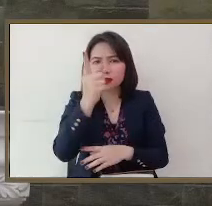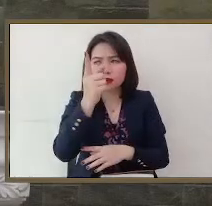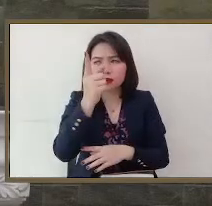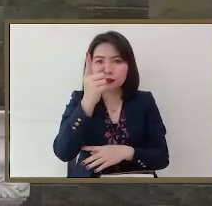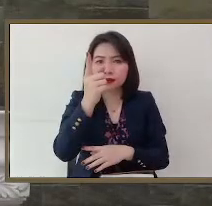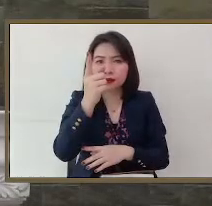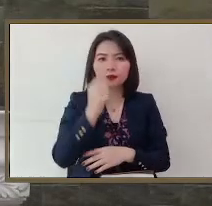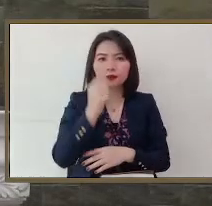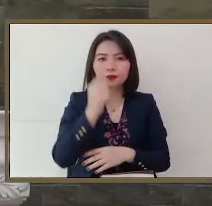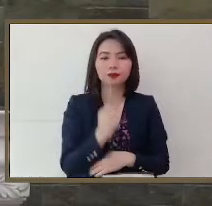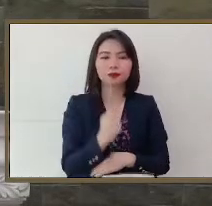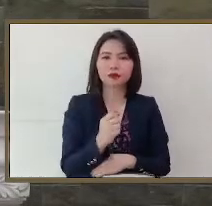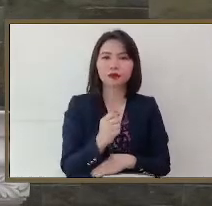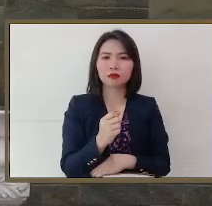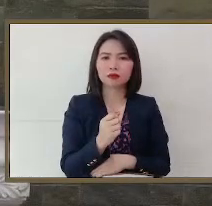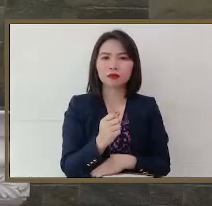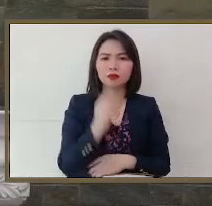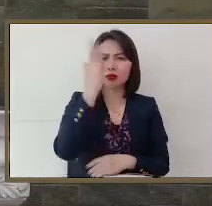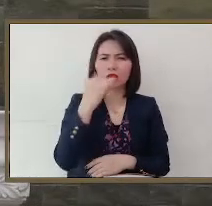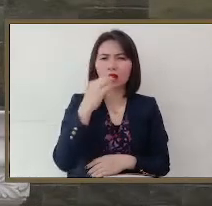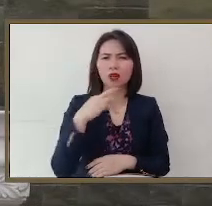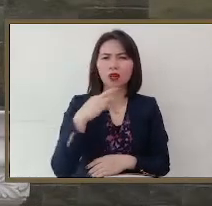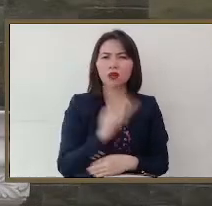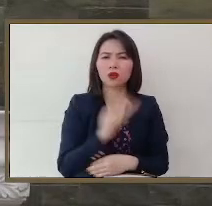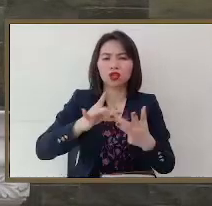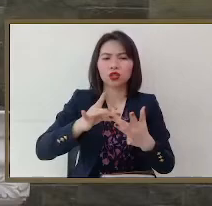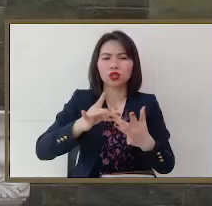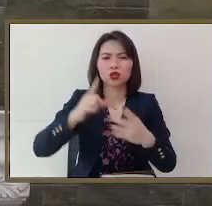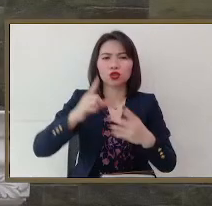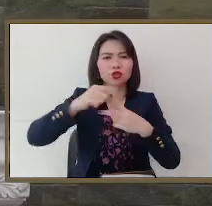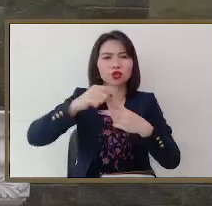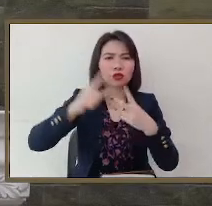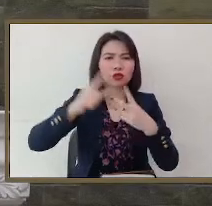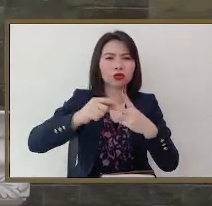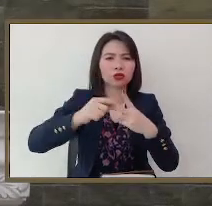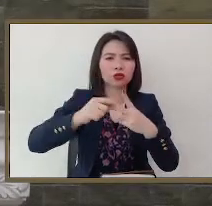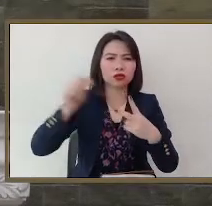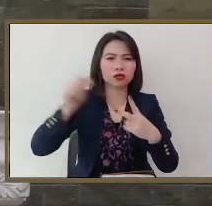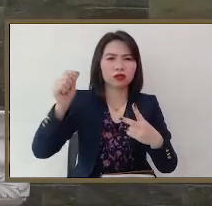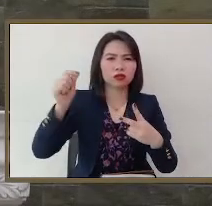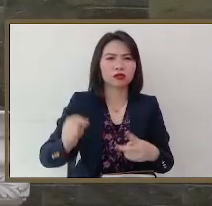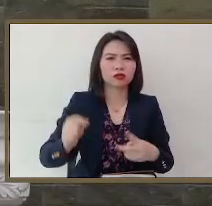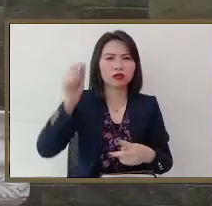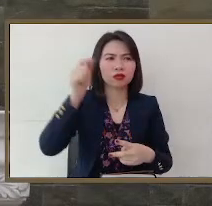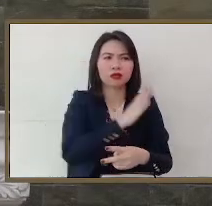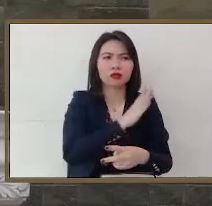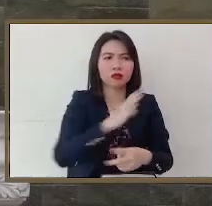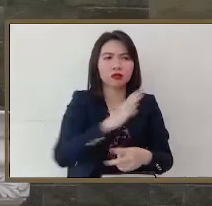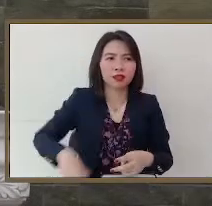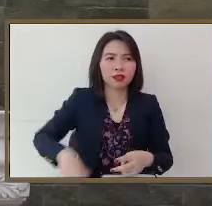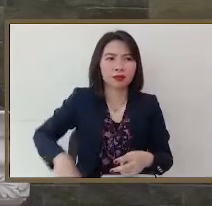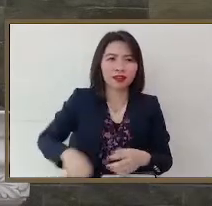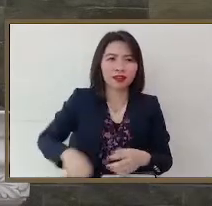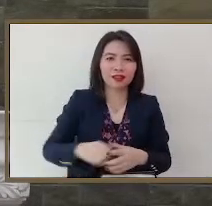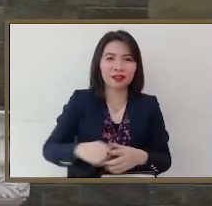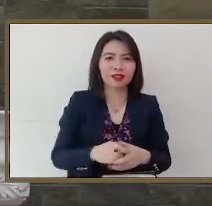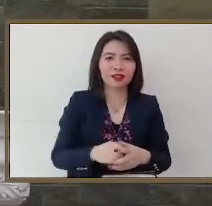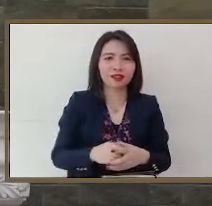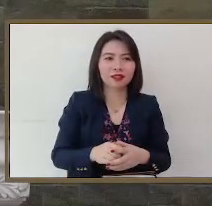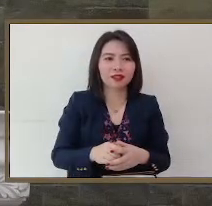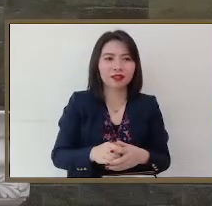yung bakit natin pinili ang Panginoong Jesucristo na maging Panginoon natin. Kaya may rason tayo kung bakit, mga